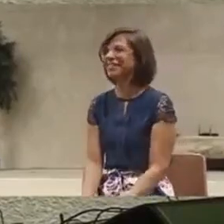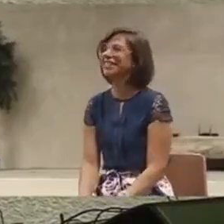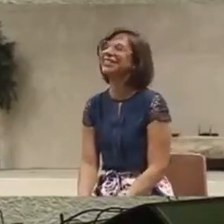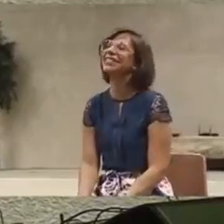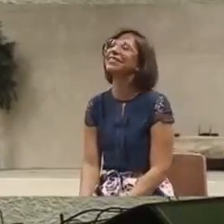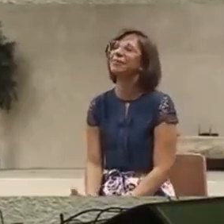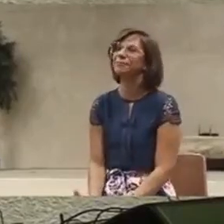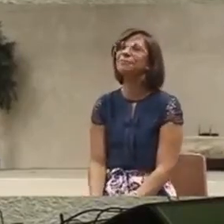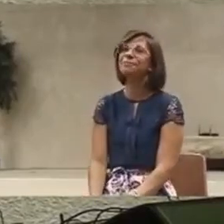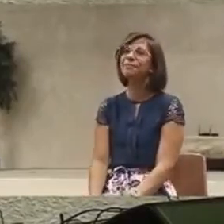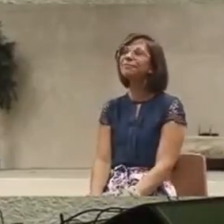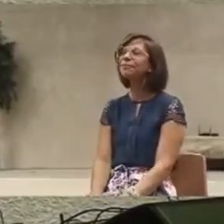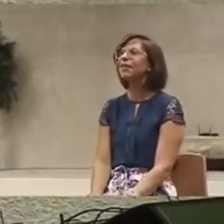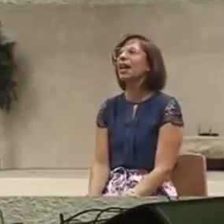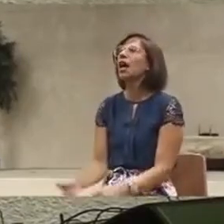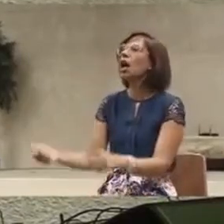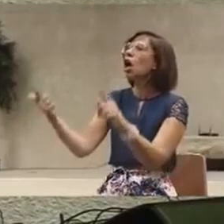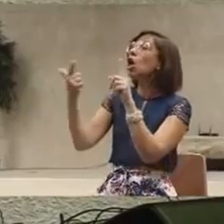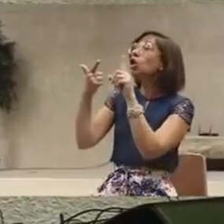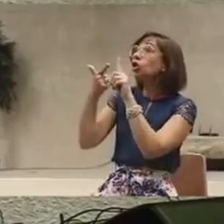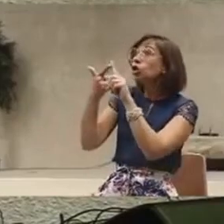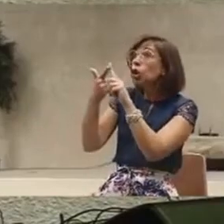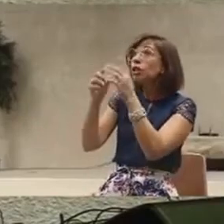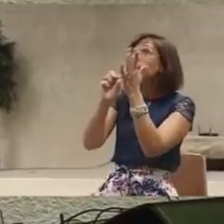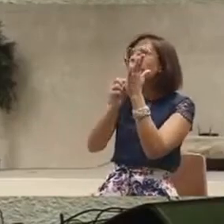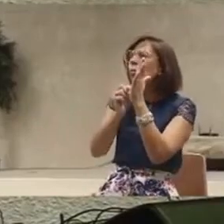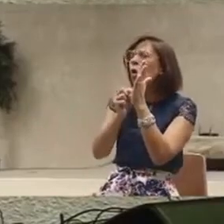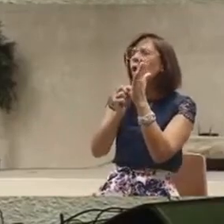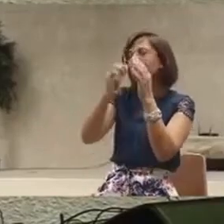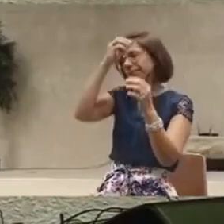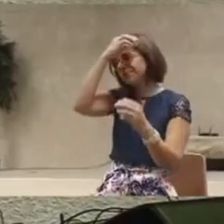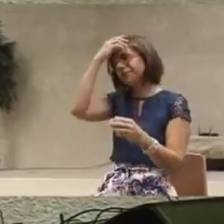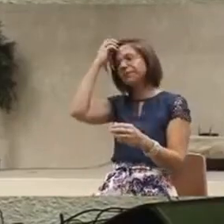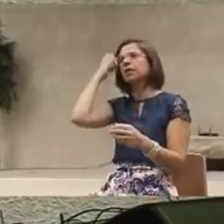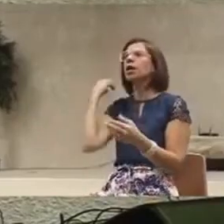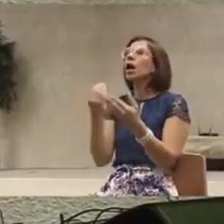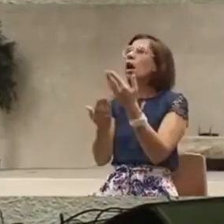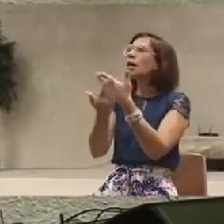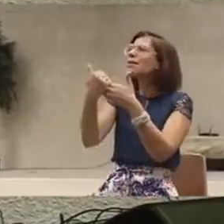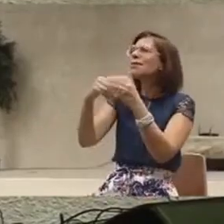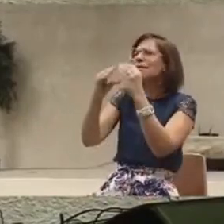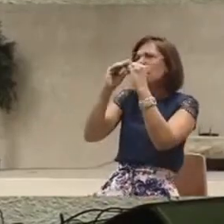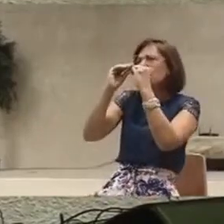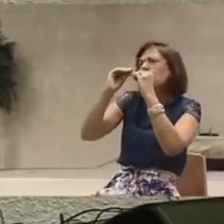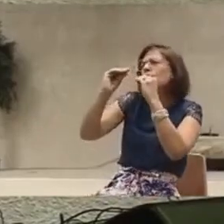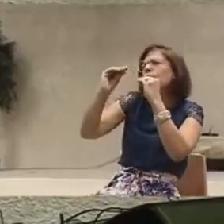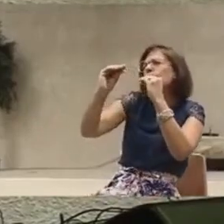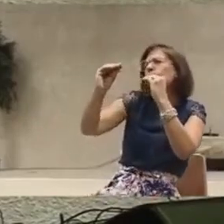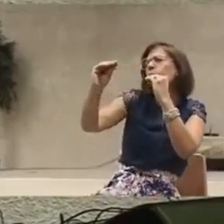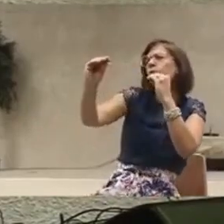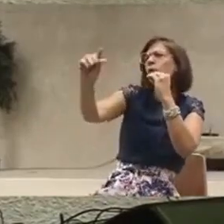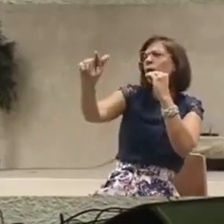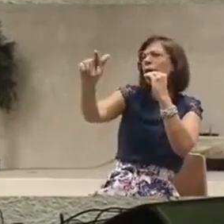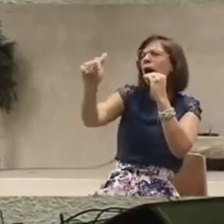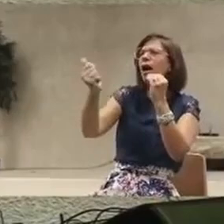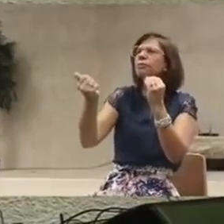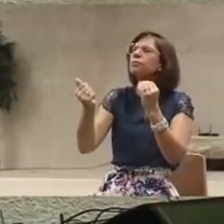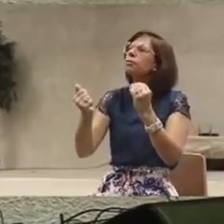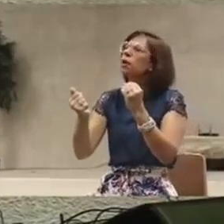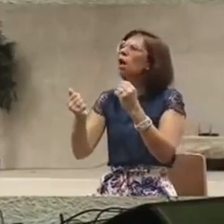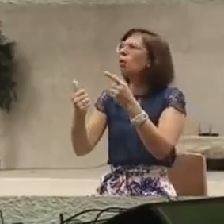Deuxièmement, qu'est-ce qu'il faut se rappeler dans le désert? Oui, si on ne se fie